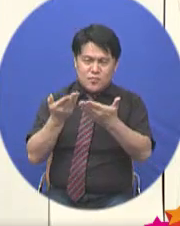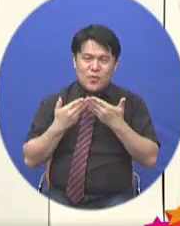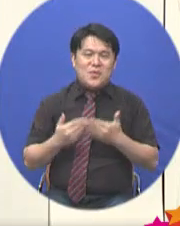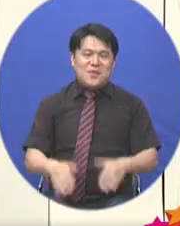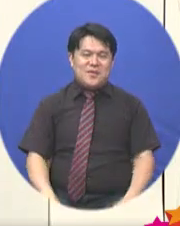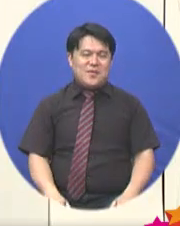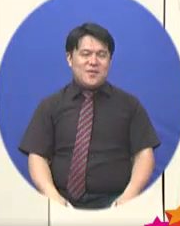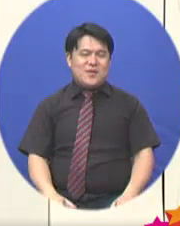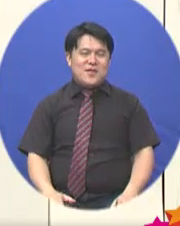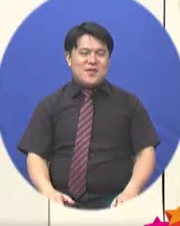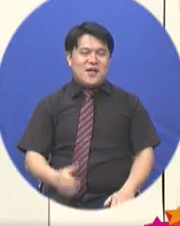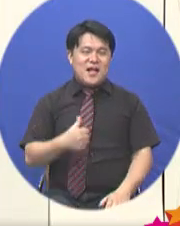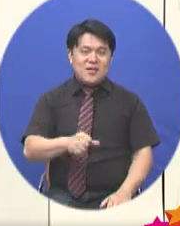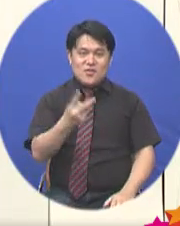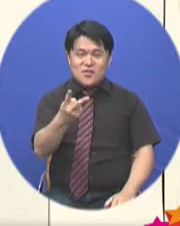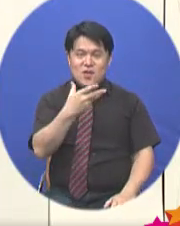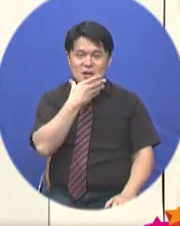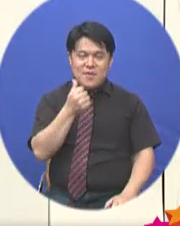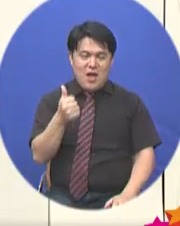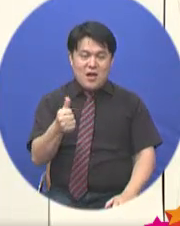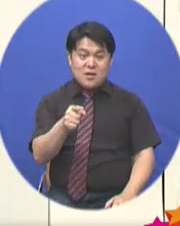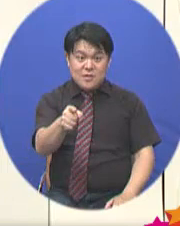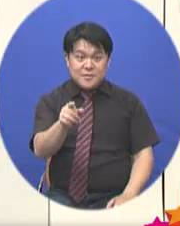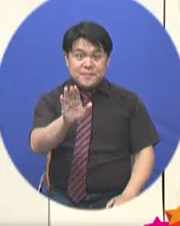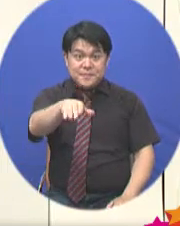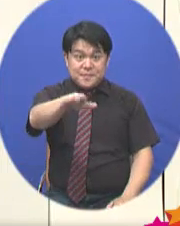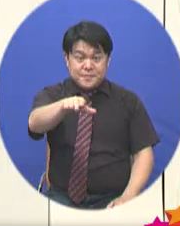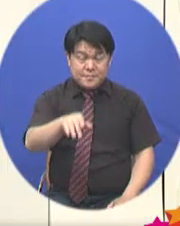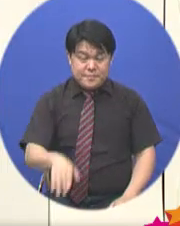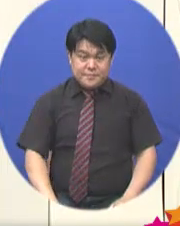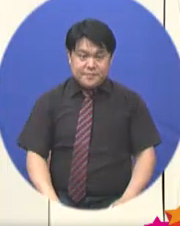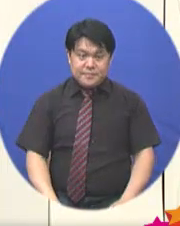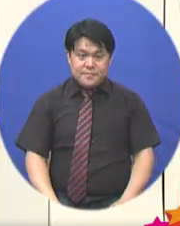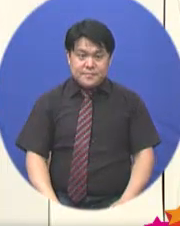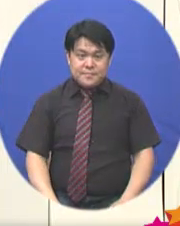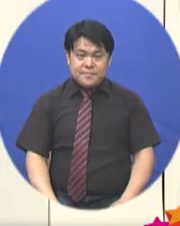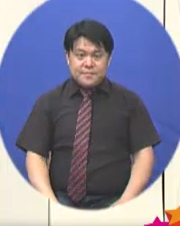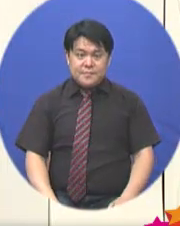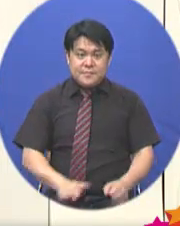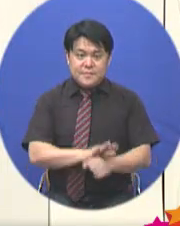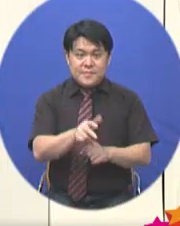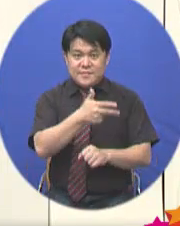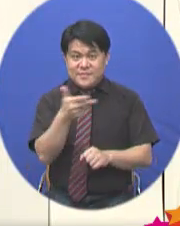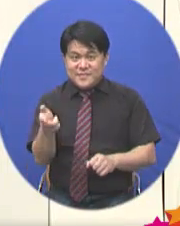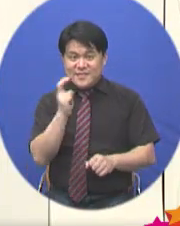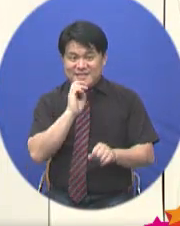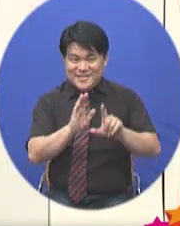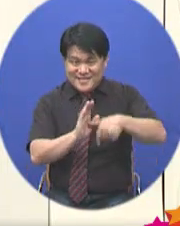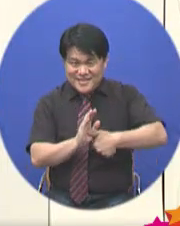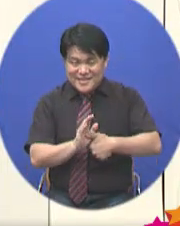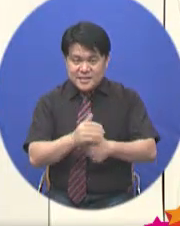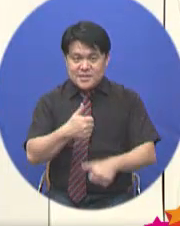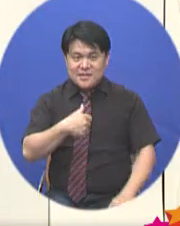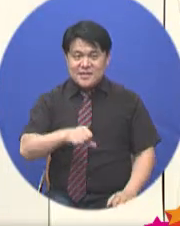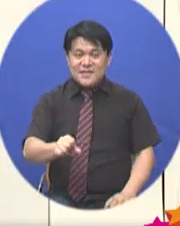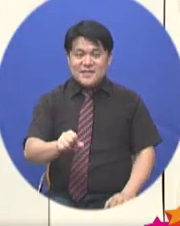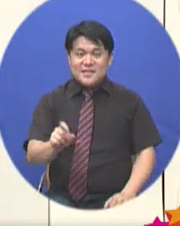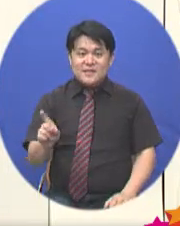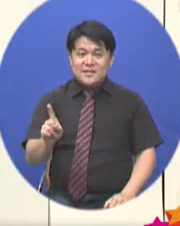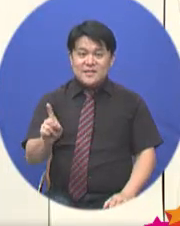완전 목동이다. 이거 참. 최미란님이 이렇게 사랑 한 번씩에 이렇게 막 부를 때 네.